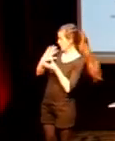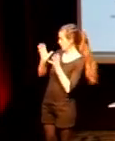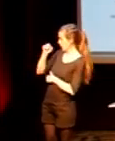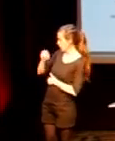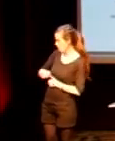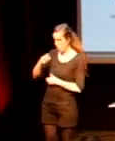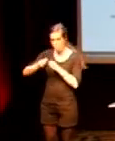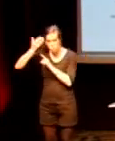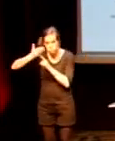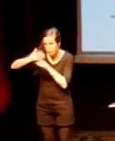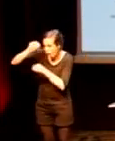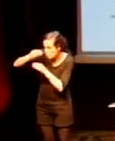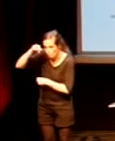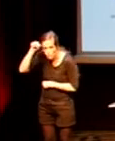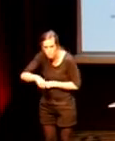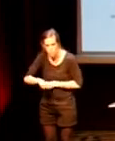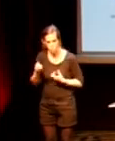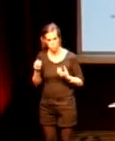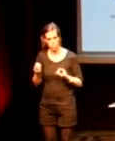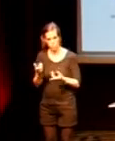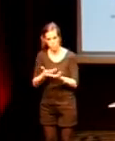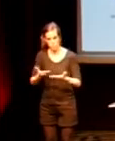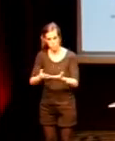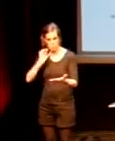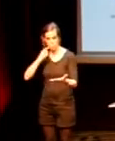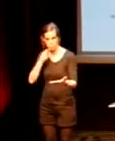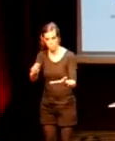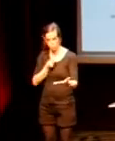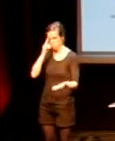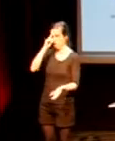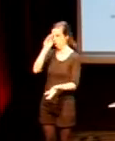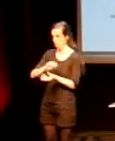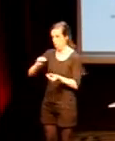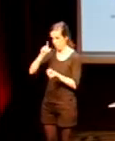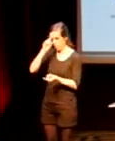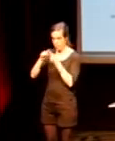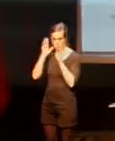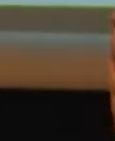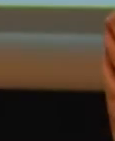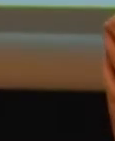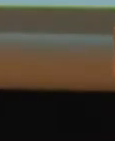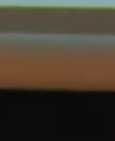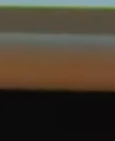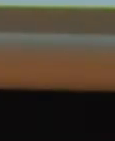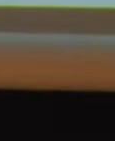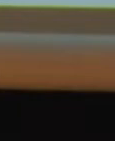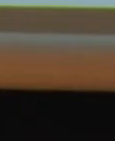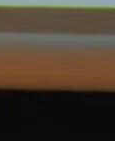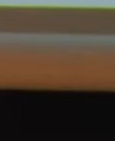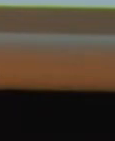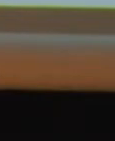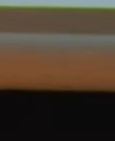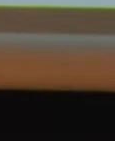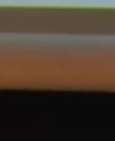lpc il ya énormément de questions autour de l'audition en 2013 en